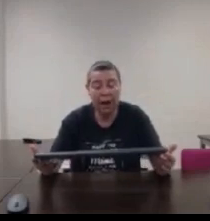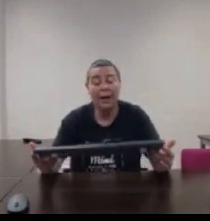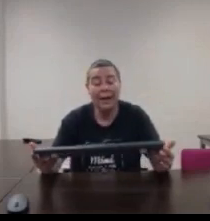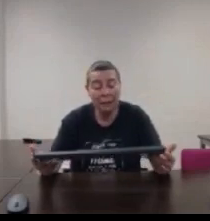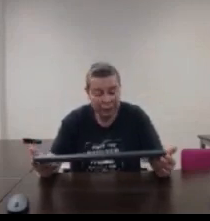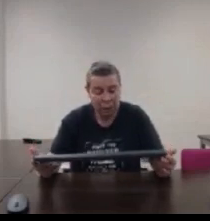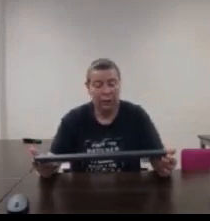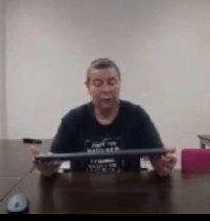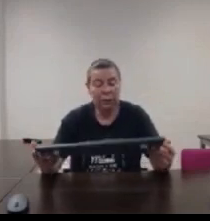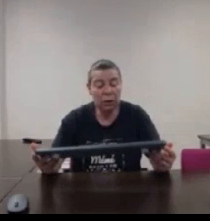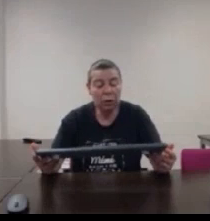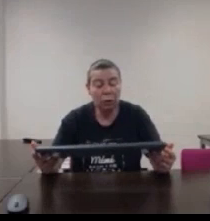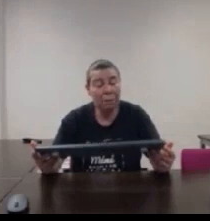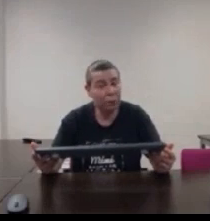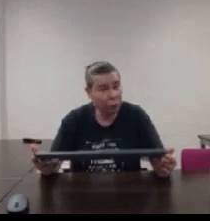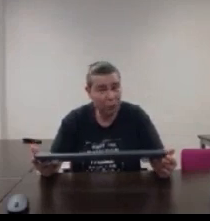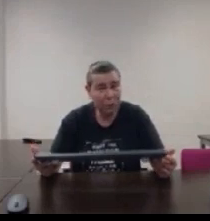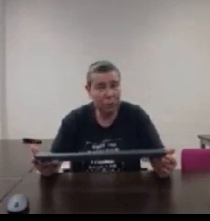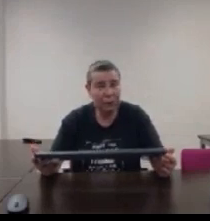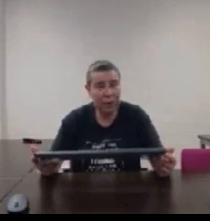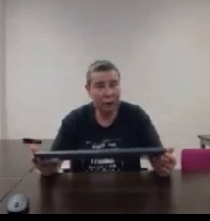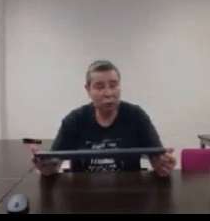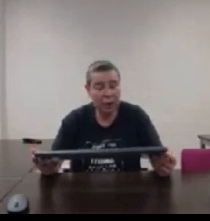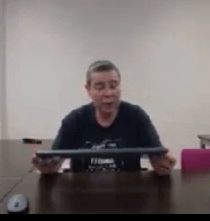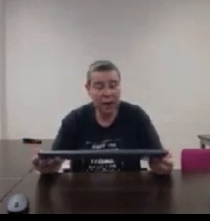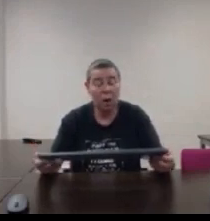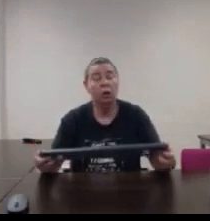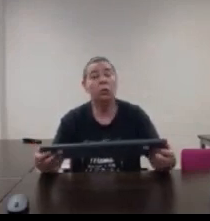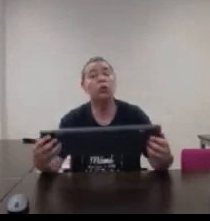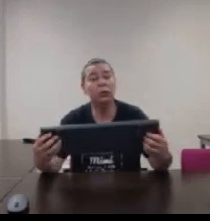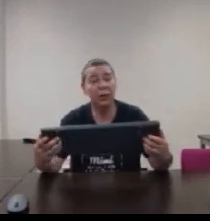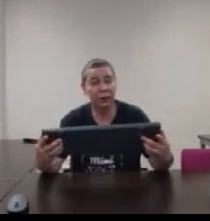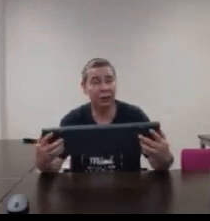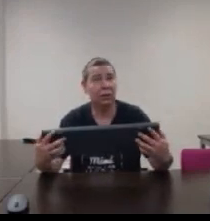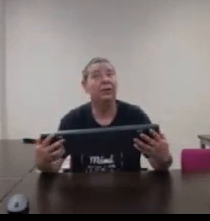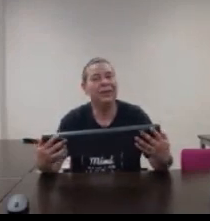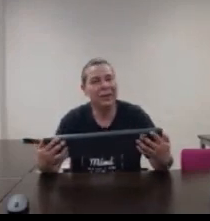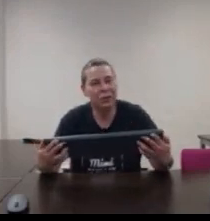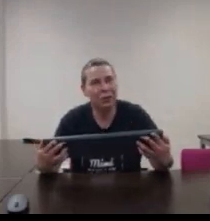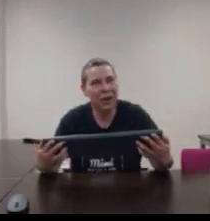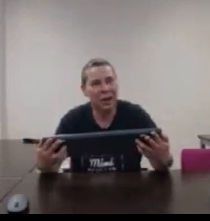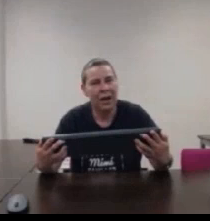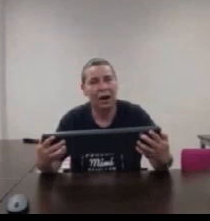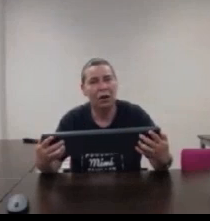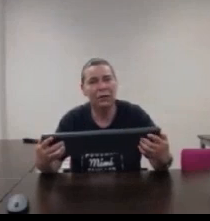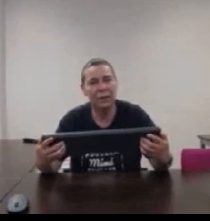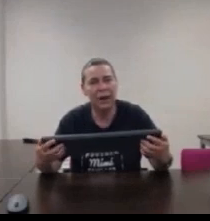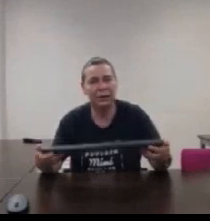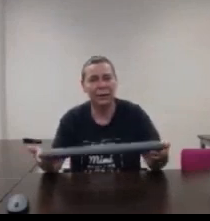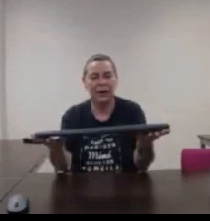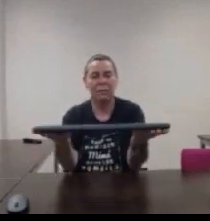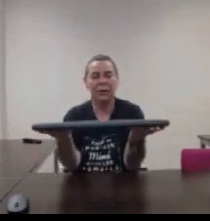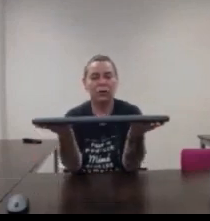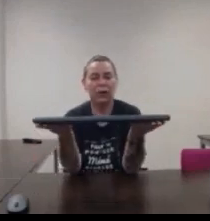gris, etc., et mat, ce qui fait qu'on a plus de problème de réverbération de la lumière. Donc je vous invite, si ça vous convient, à enlever